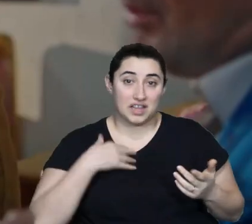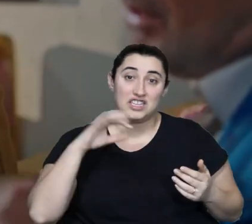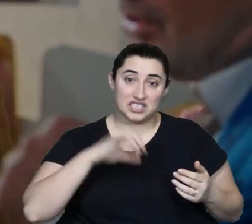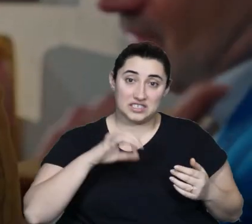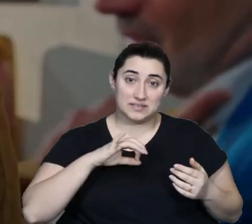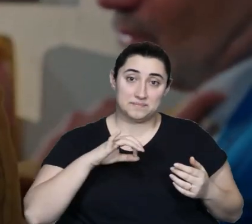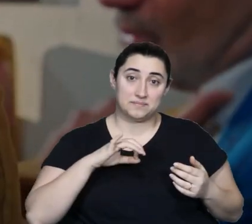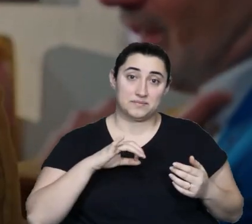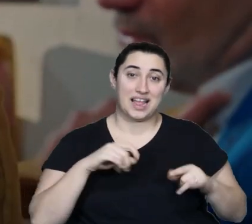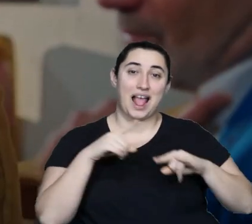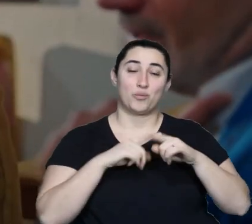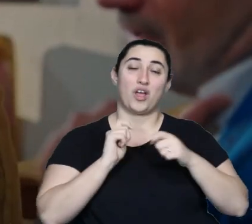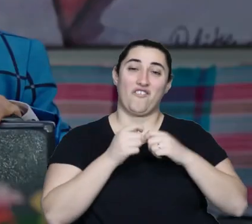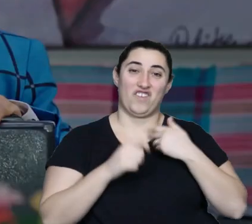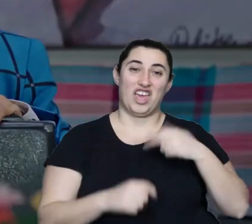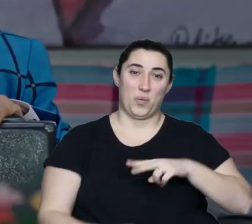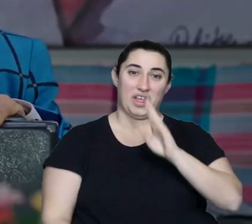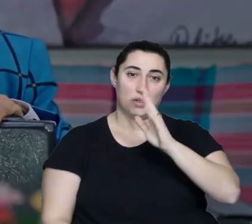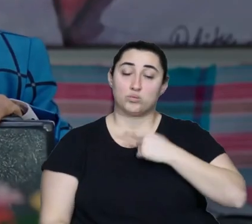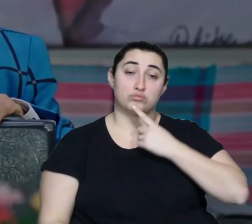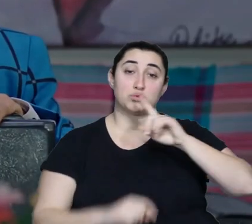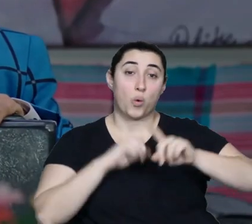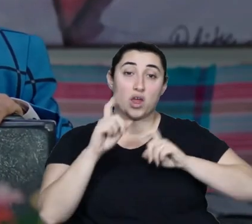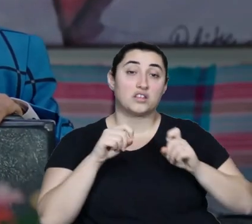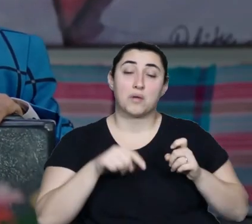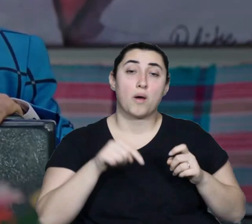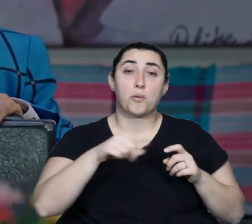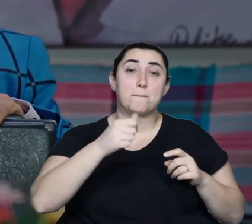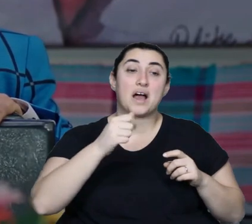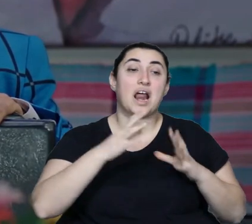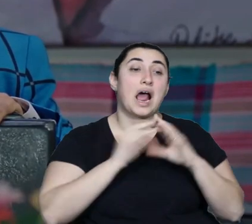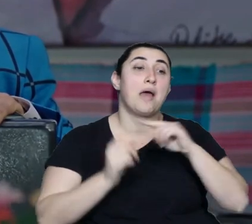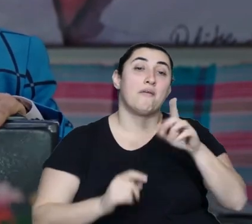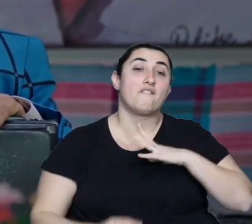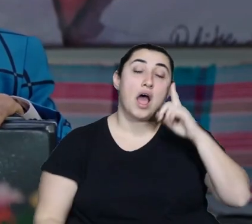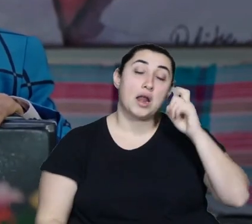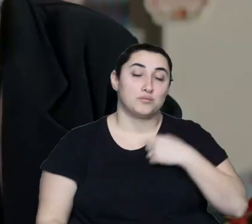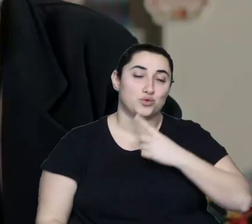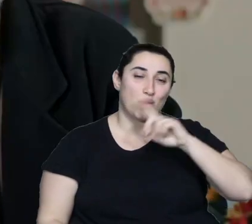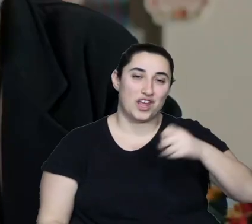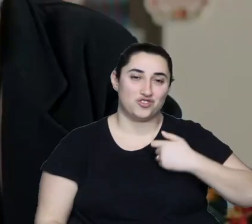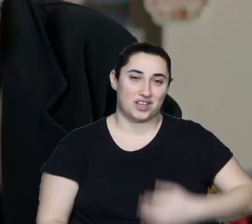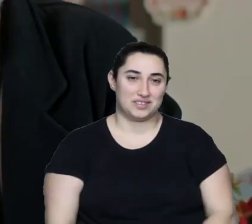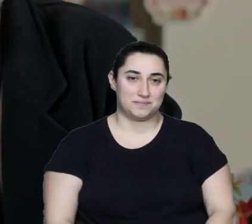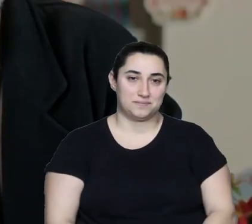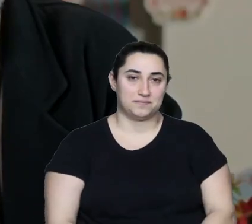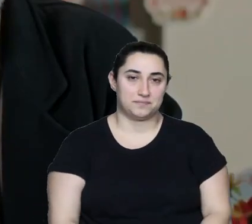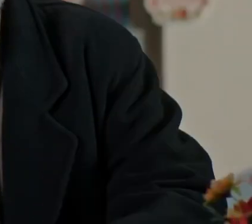şimdi Helmut'un kahveye gidiyordum. Soracaktım. Ya acaba parasını kaybeden var mı filan diye onu soracaktım